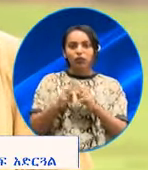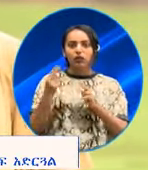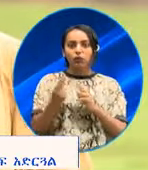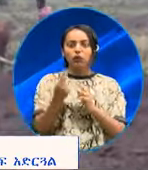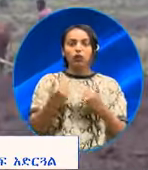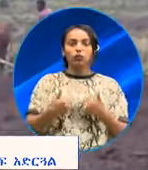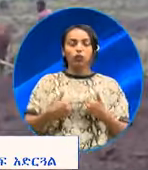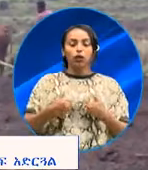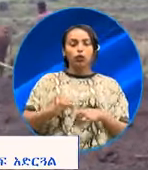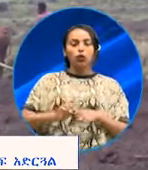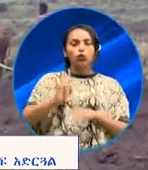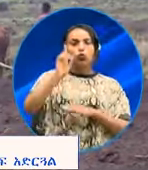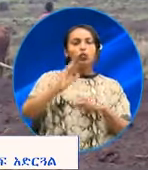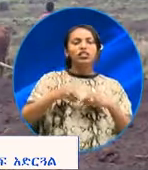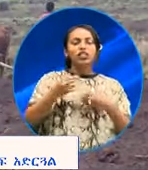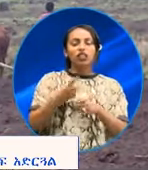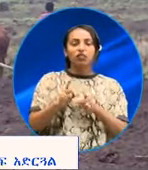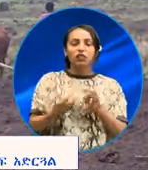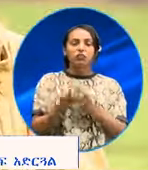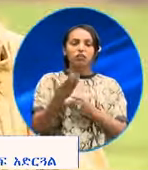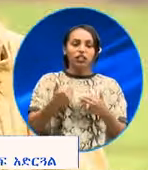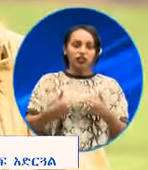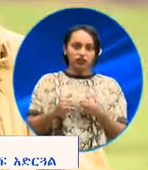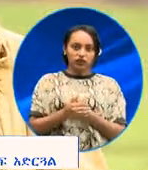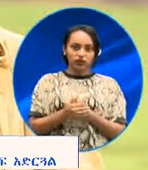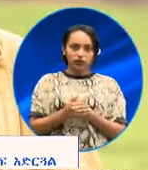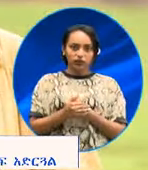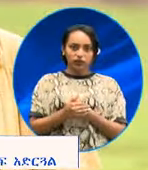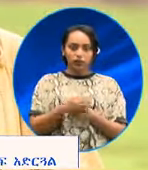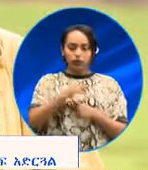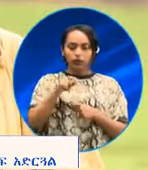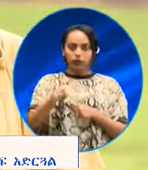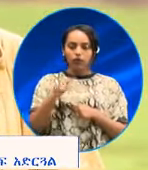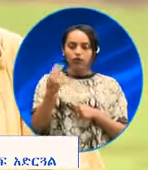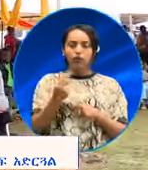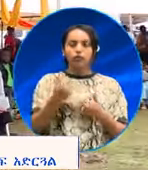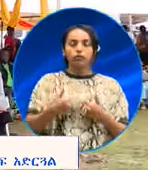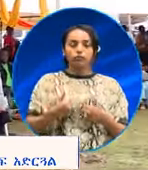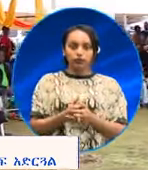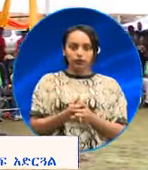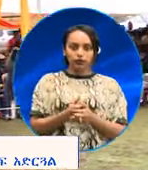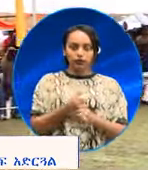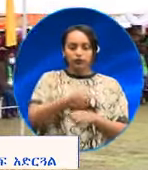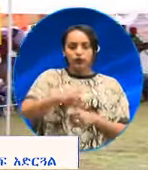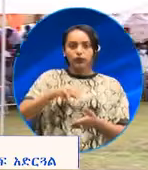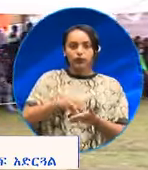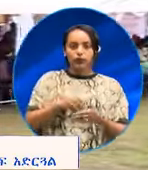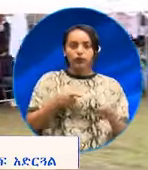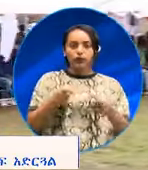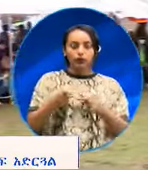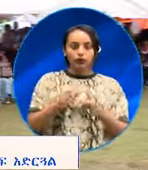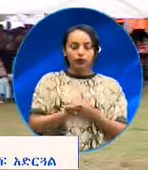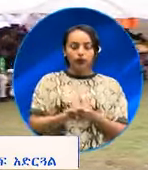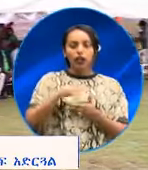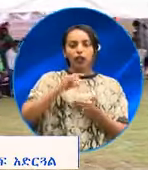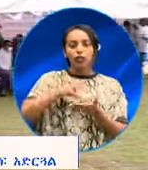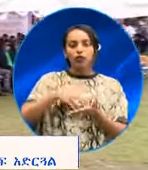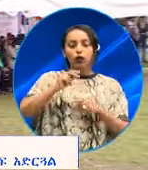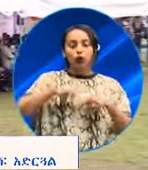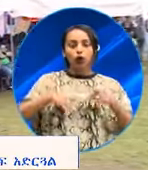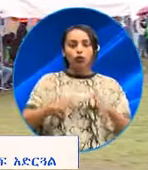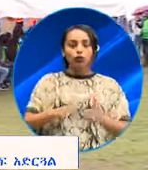ጥቅም አለው። ቁመት ይሰጣልም ፍሬም ይሰጣል እና በዛ እንጠቀማለን። የአዲስ አበባ ከተማ አስተዳደር በከተማዋ የሚገኙ